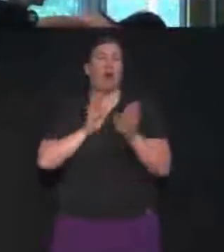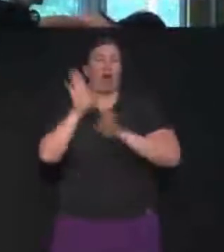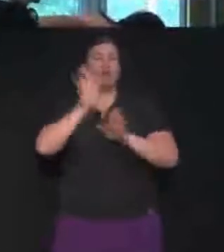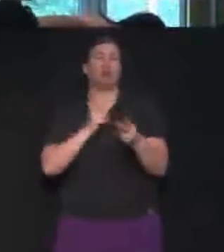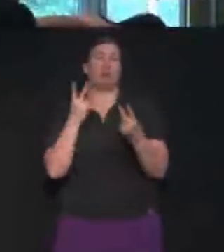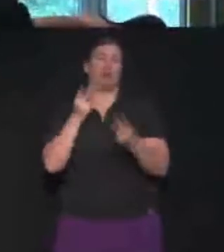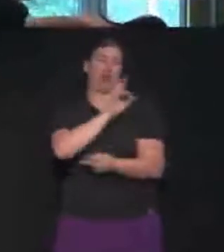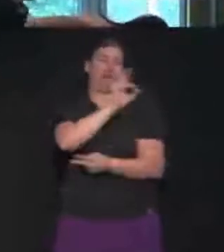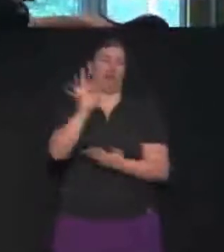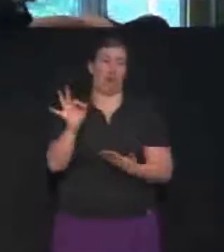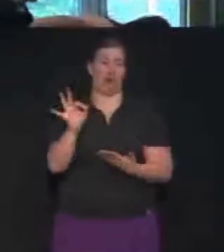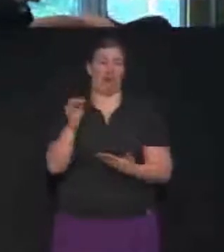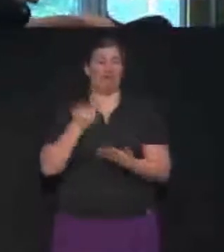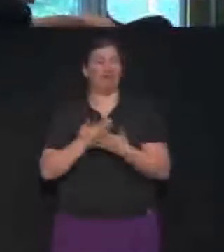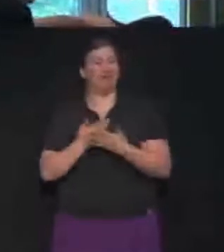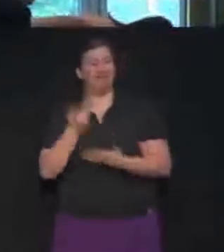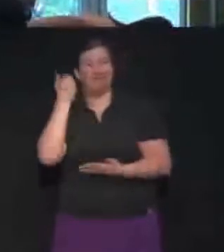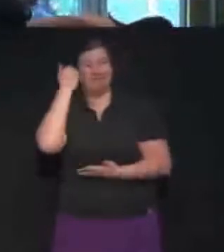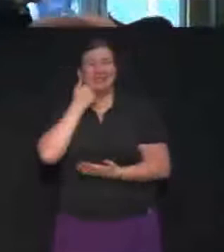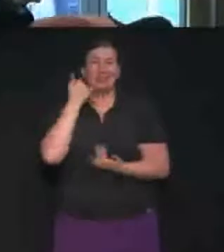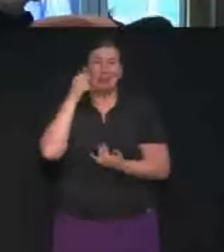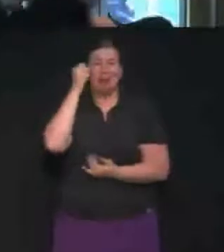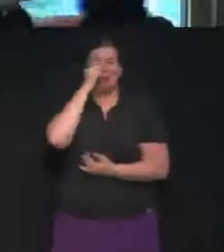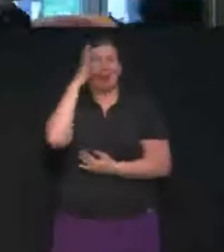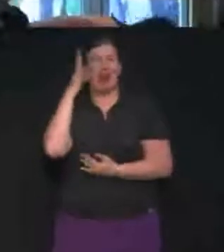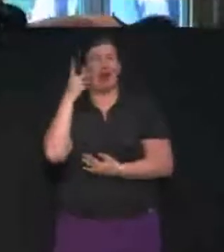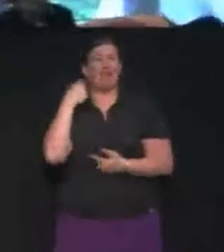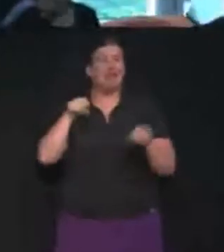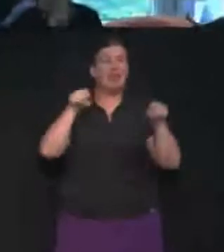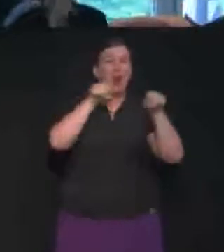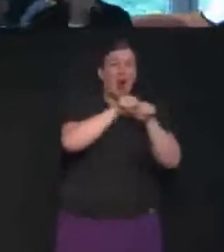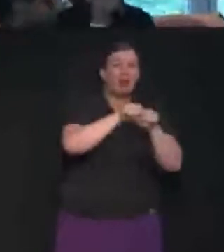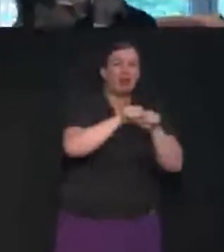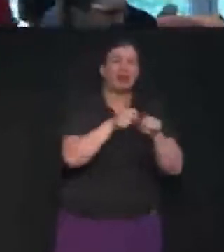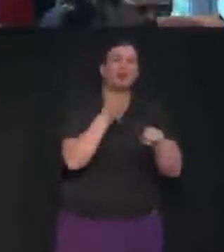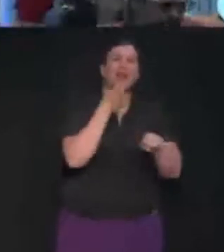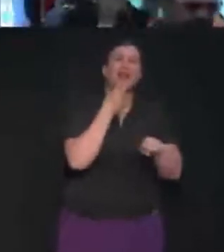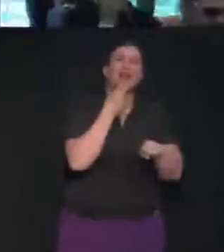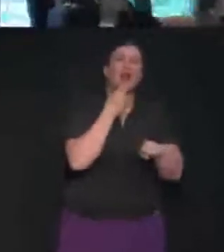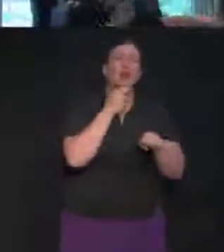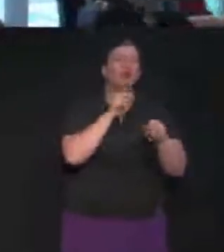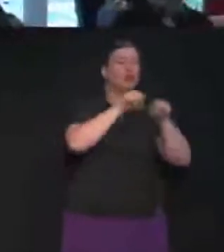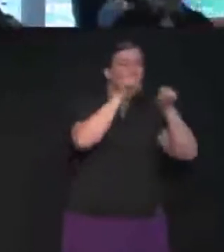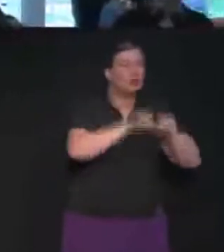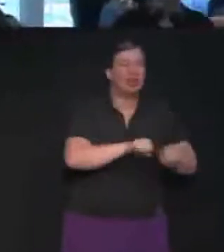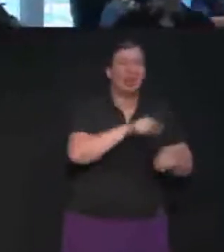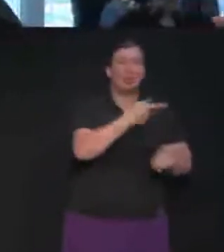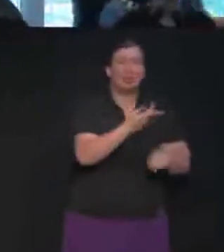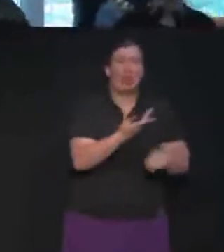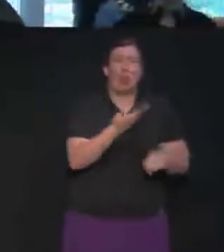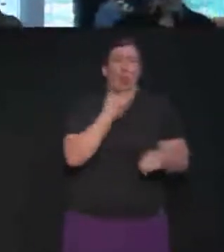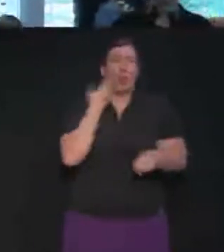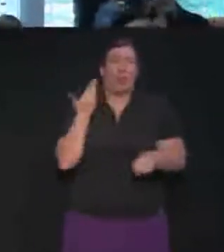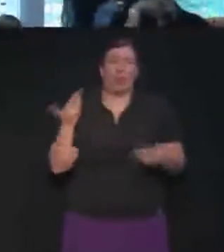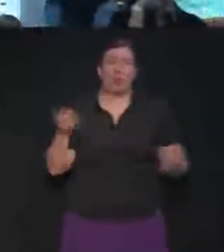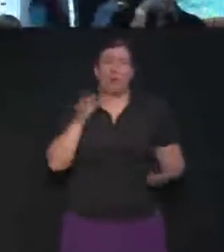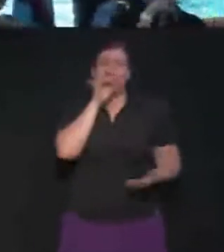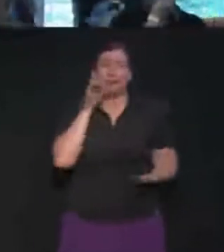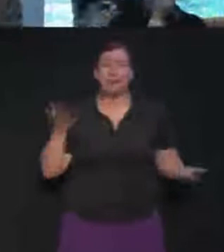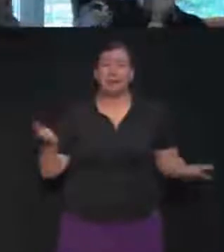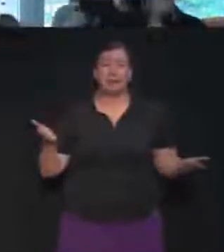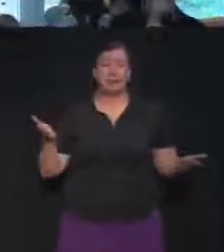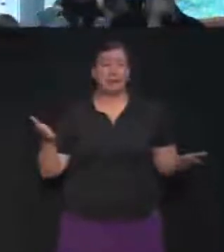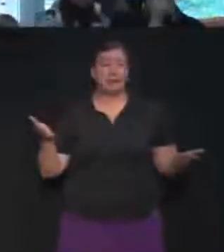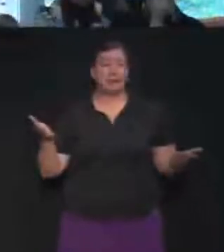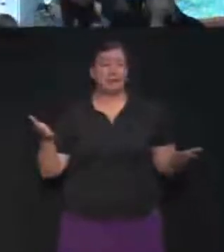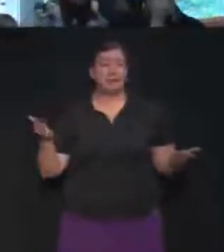hat und ich bitte euch noch euch noch mal klar zu machen das geht nicht mit einem elektronischen System ein elektronisches System für Wein oder Abstimmung lässt